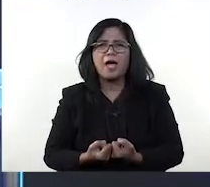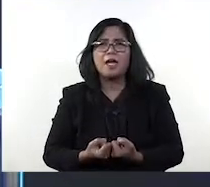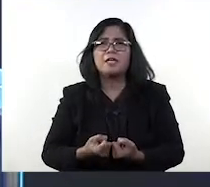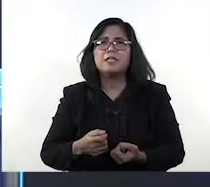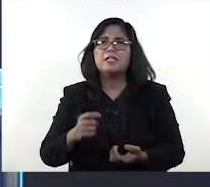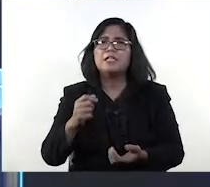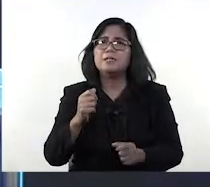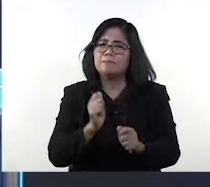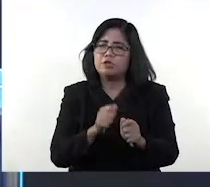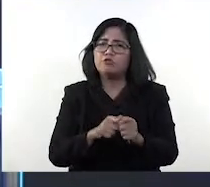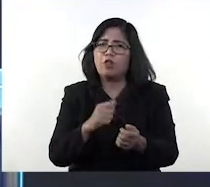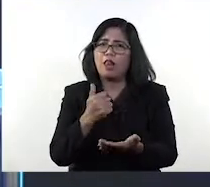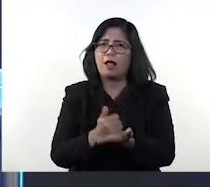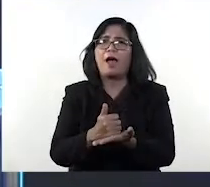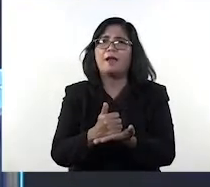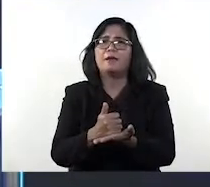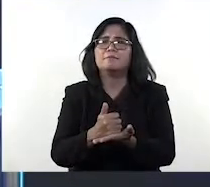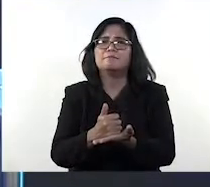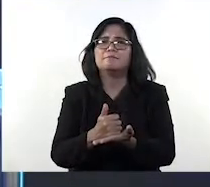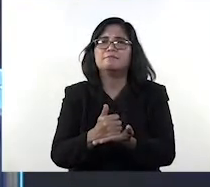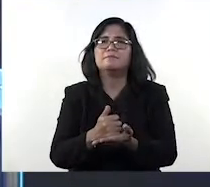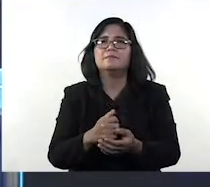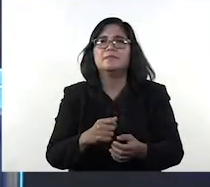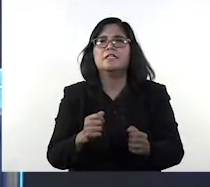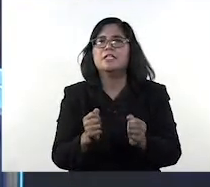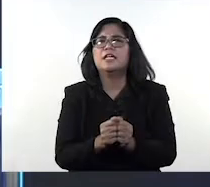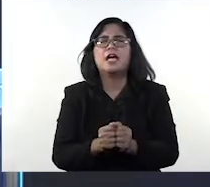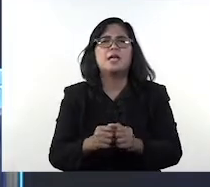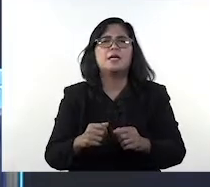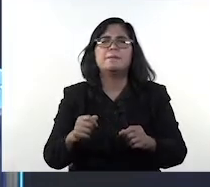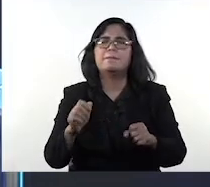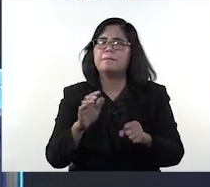dibetulkan dengan penuh kasih